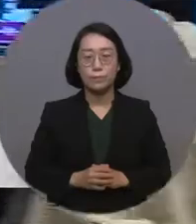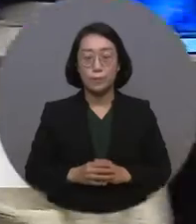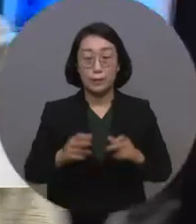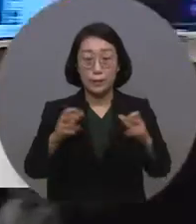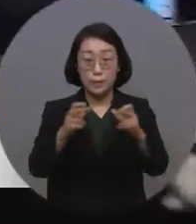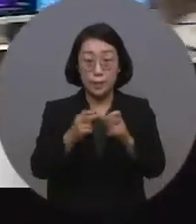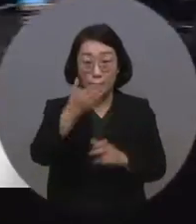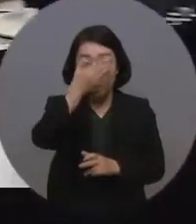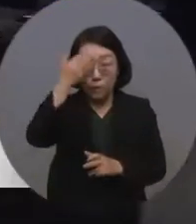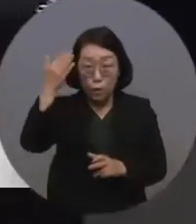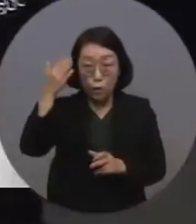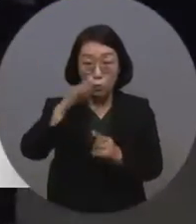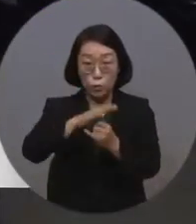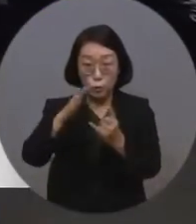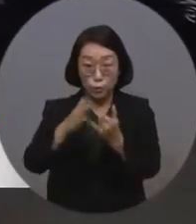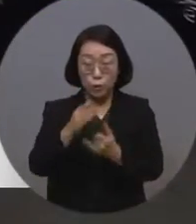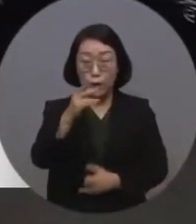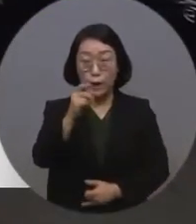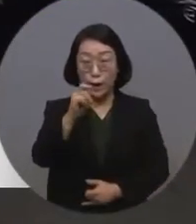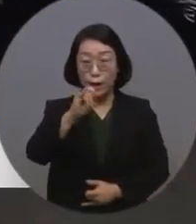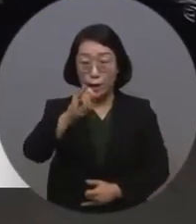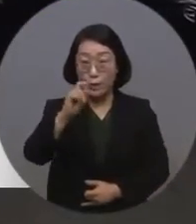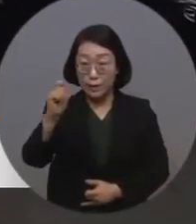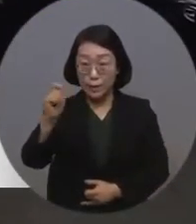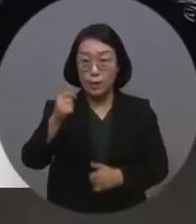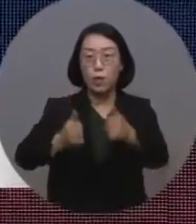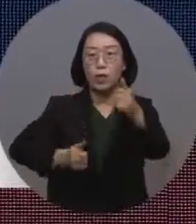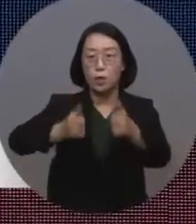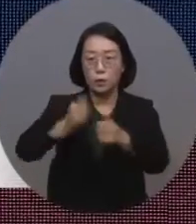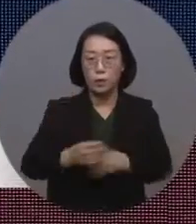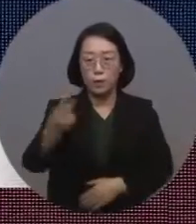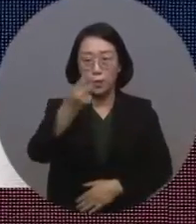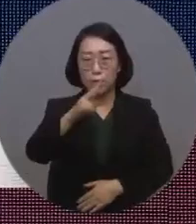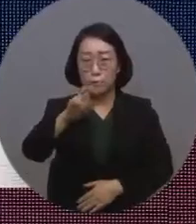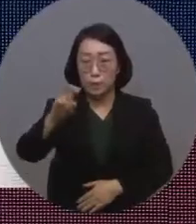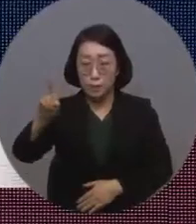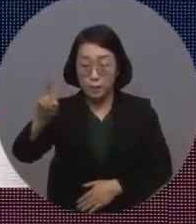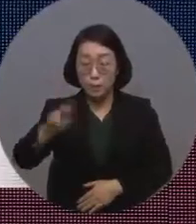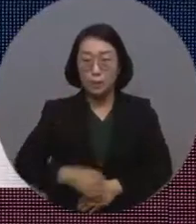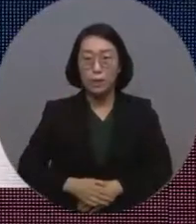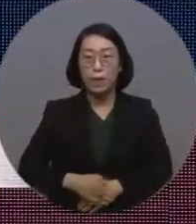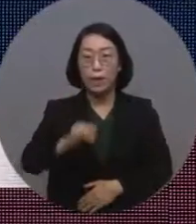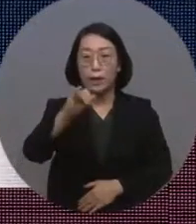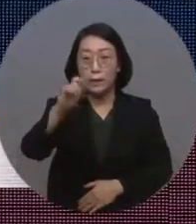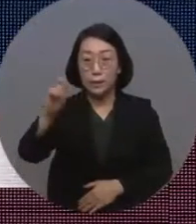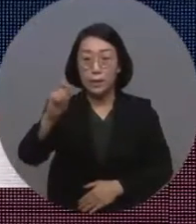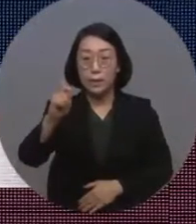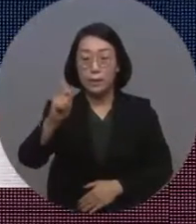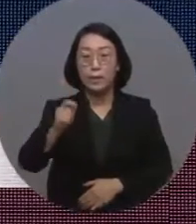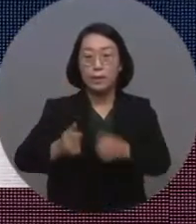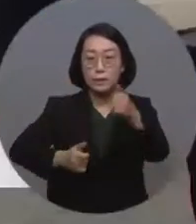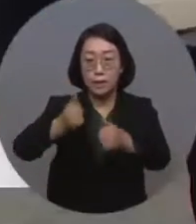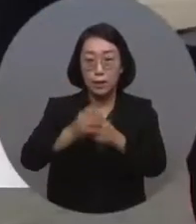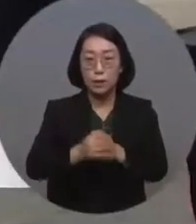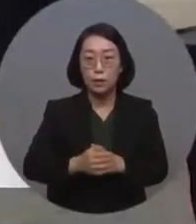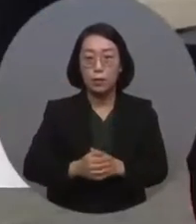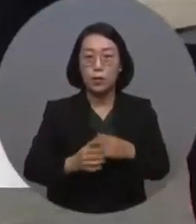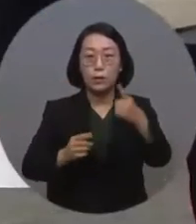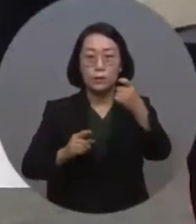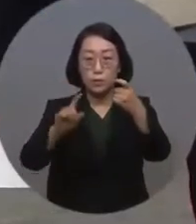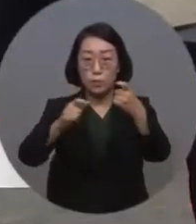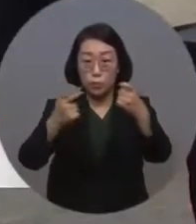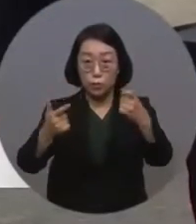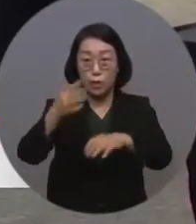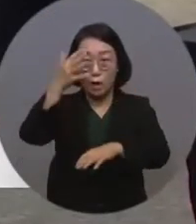장애 청소년들이 펼치는 IT 무대. 2022 글로벌 장애 청소년 IT 챌린지가 지난 16일